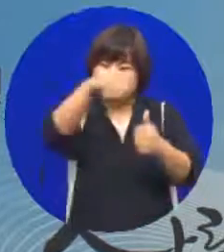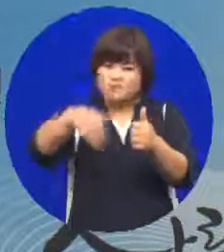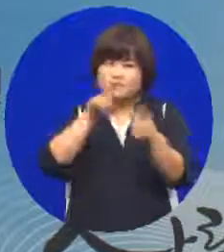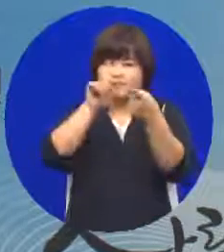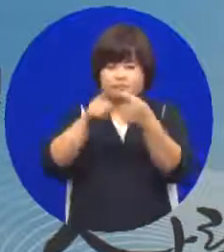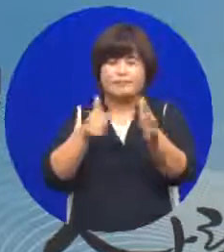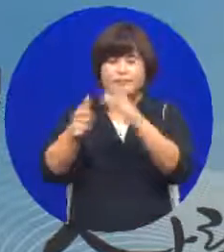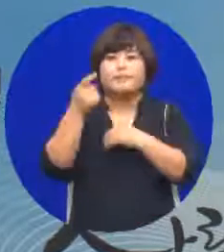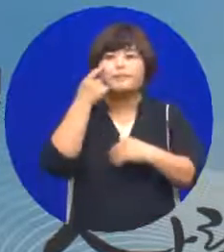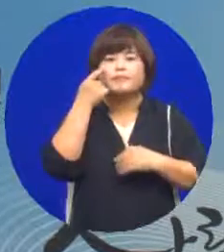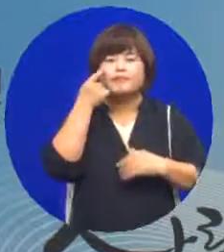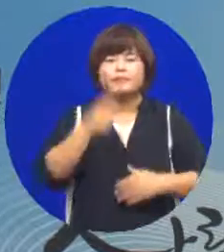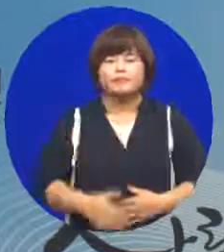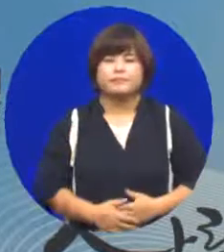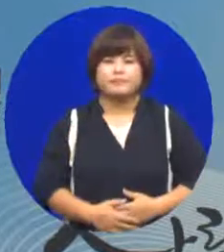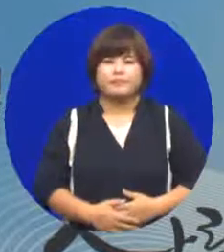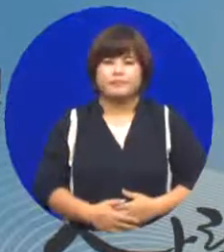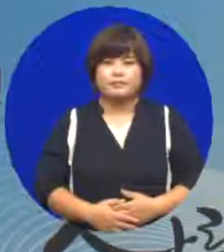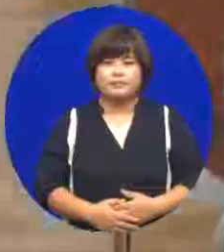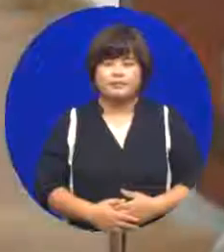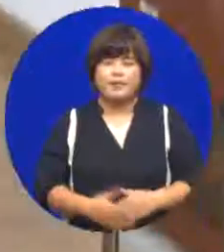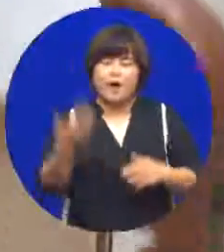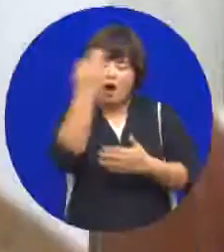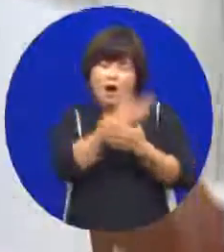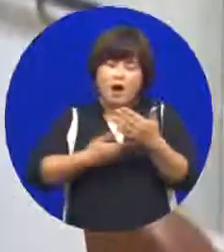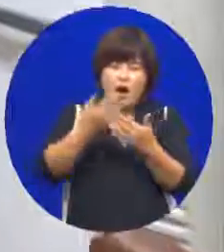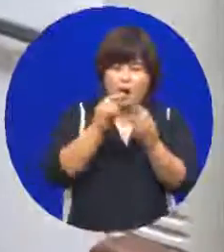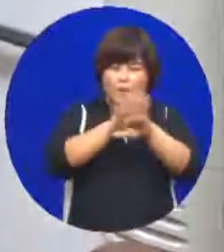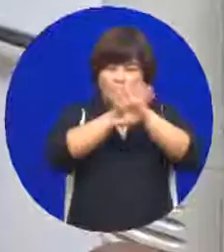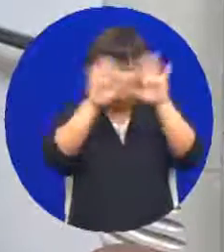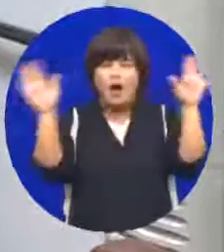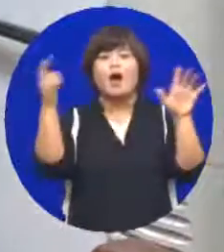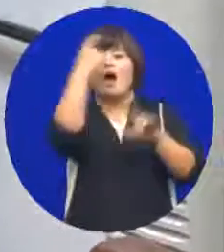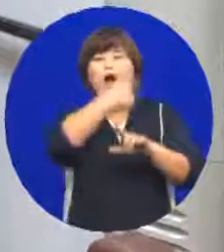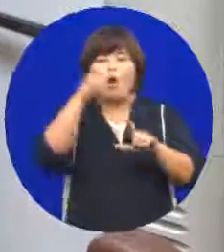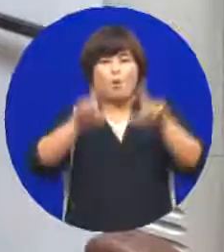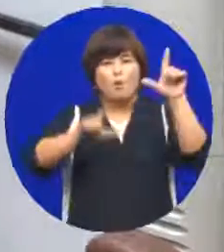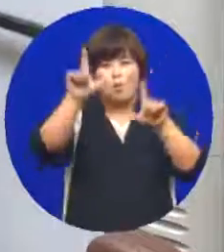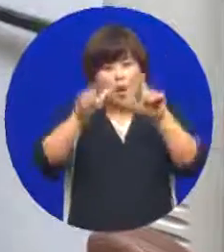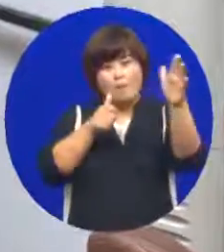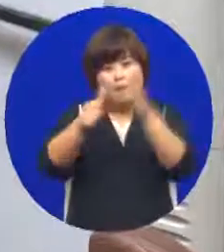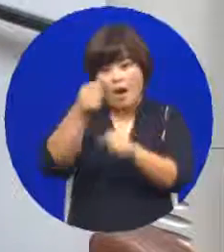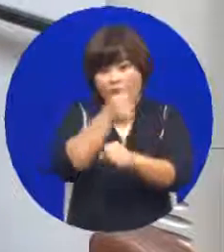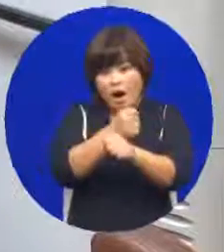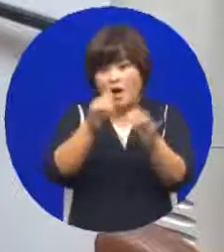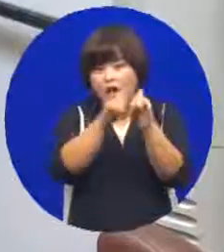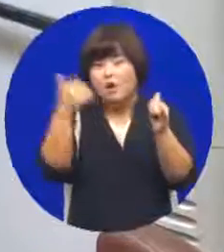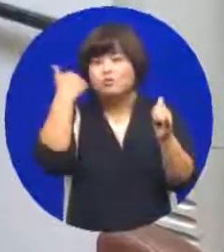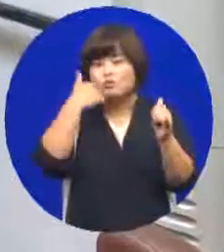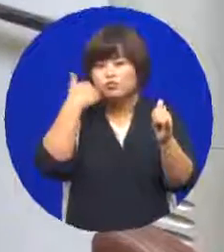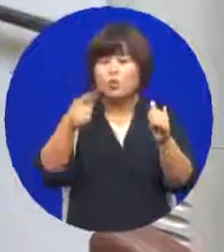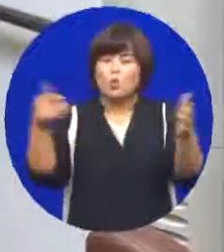그 현장을 홍혜원 리포터가 다녀왔습니다. 밝은 웃음 가득 환한 표정으로 요양원을 찾으신